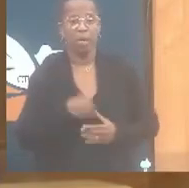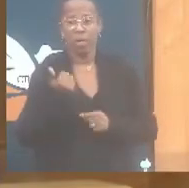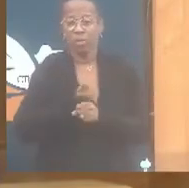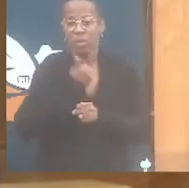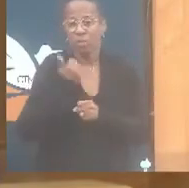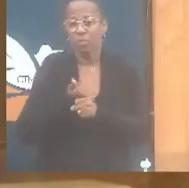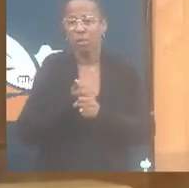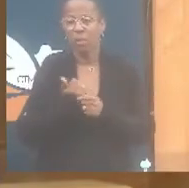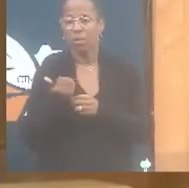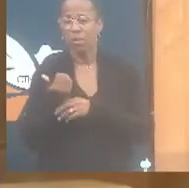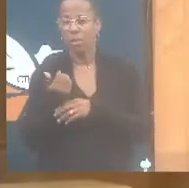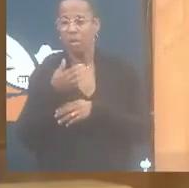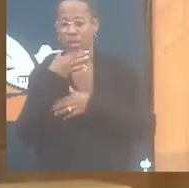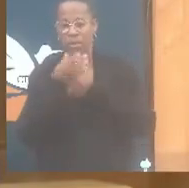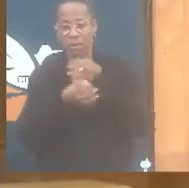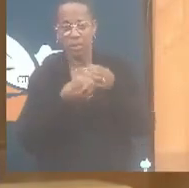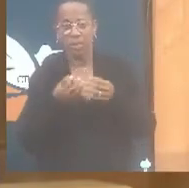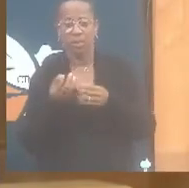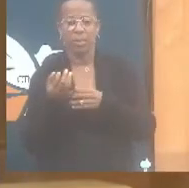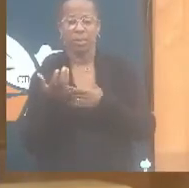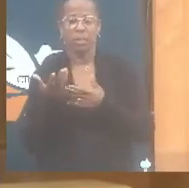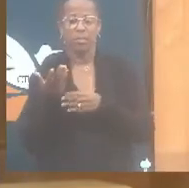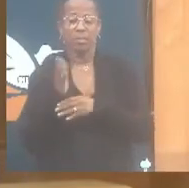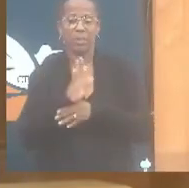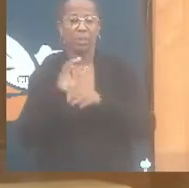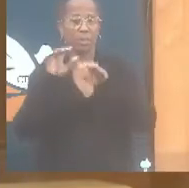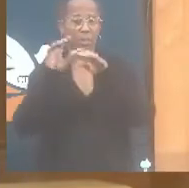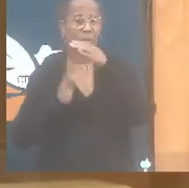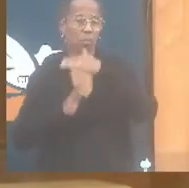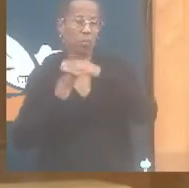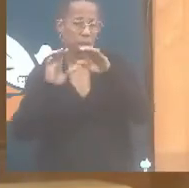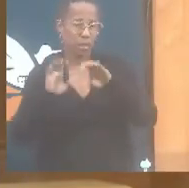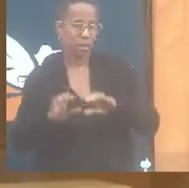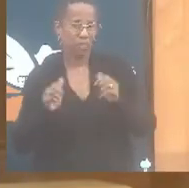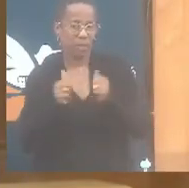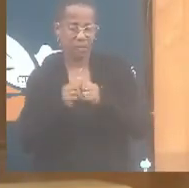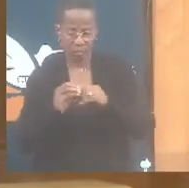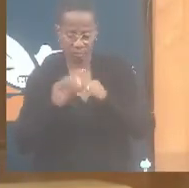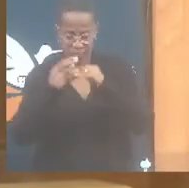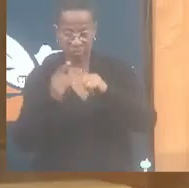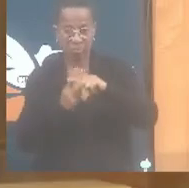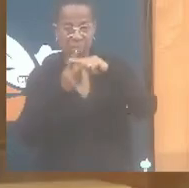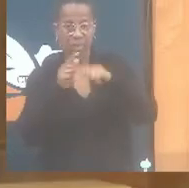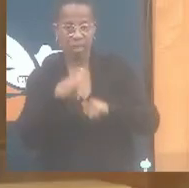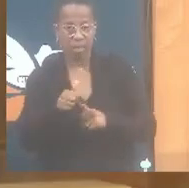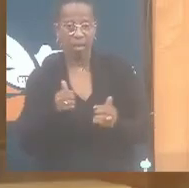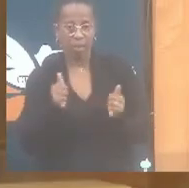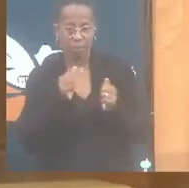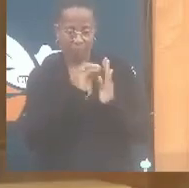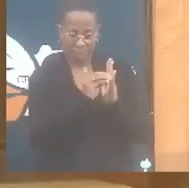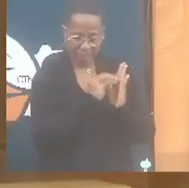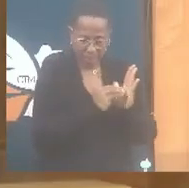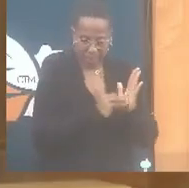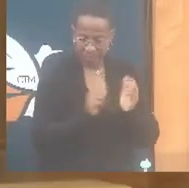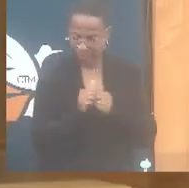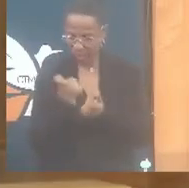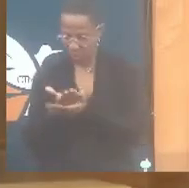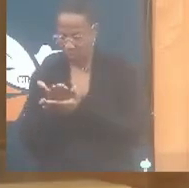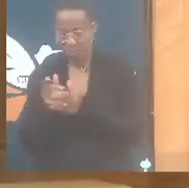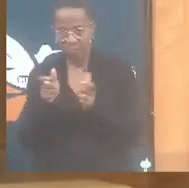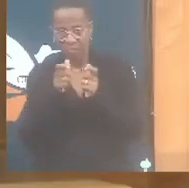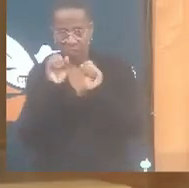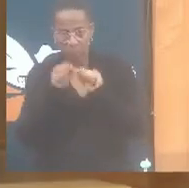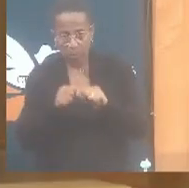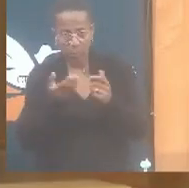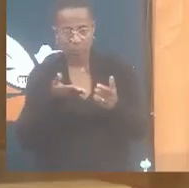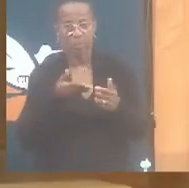vous présentez des comptes administratifs en excédent, par écrit, des documents que nous avons, vérifiables, qui sont conformes au compte